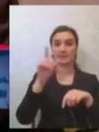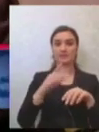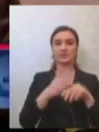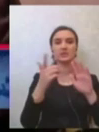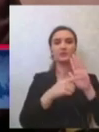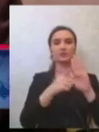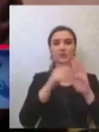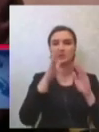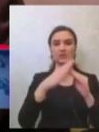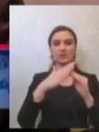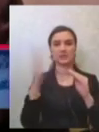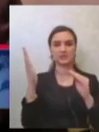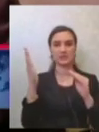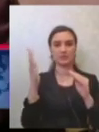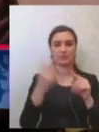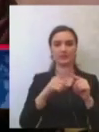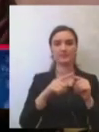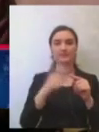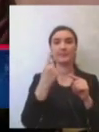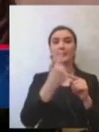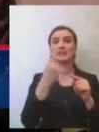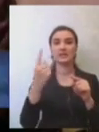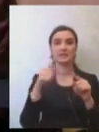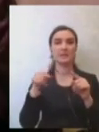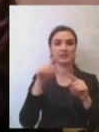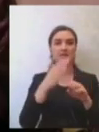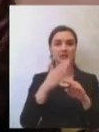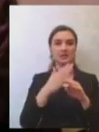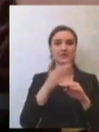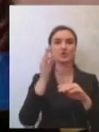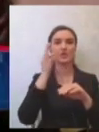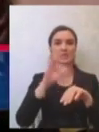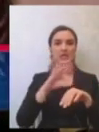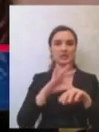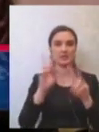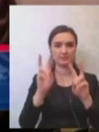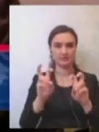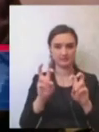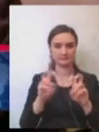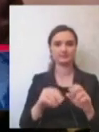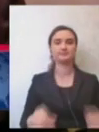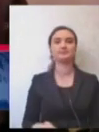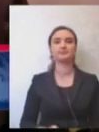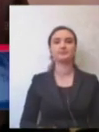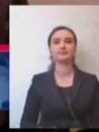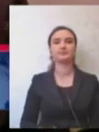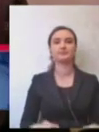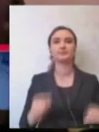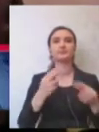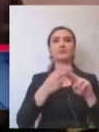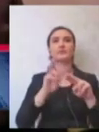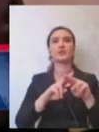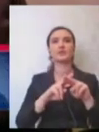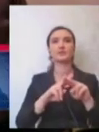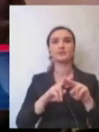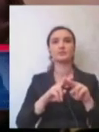გადაცილებული. ერთ-ერთ მათგანს აქვს ჩაქრიანი დიაბეტი, ანუ დიაბეტი, ამიტომ ესე იგი ორმაგი რისკი აქვს: ერთთან